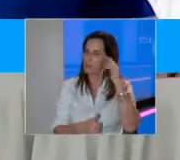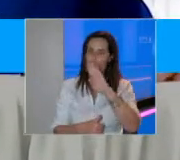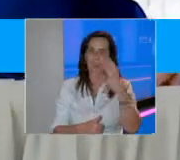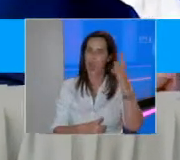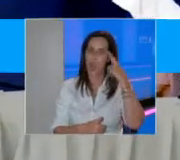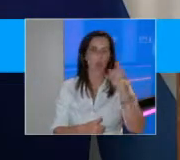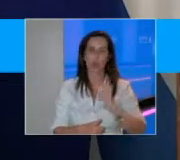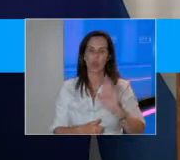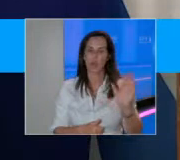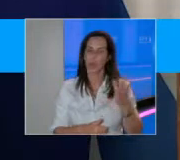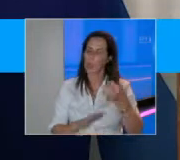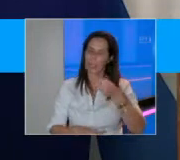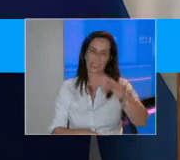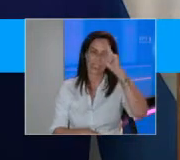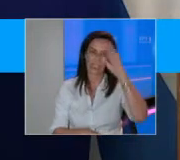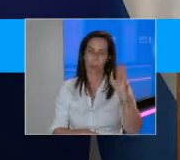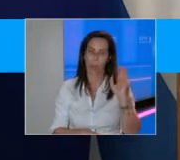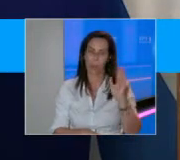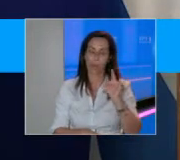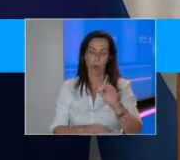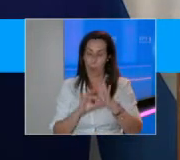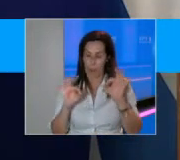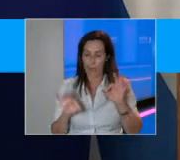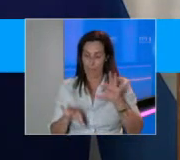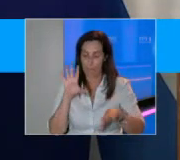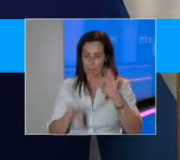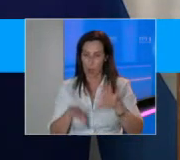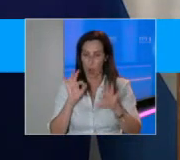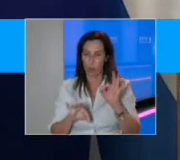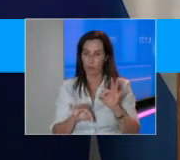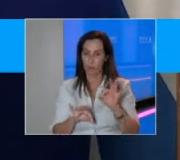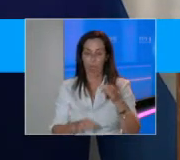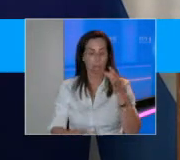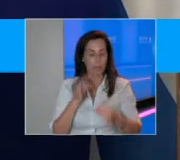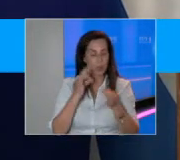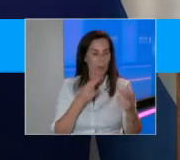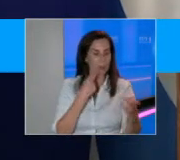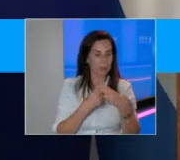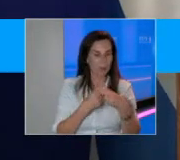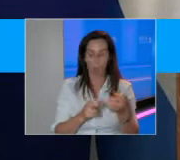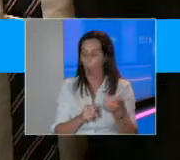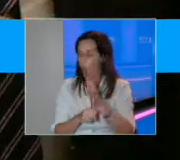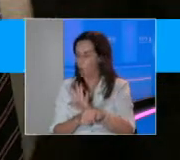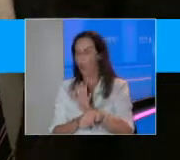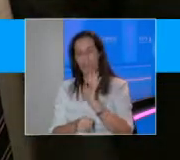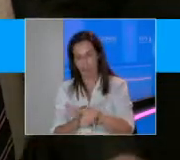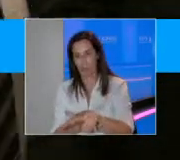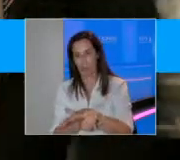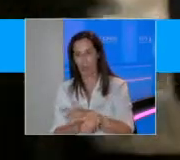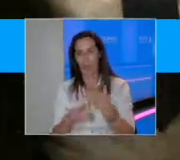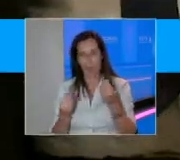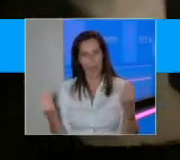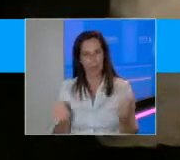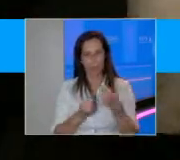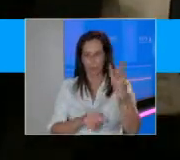שבנימין נתניהו לוקח חימור גדול, הוא נכנס למערכת בחירות, המשפט שלו מתקרב, הקורונה משפיעה, הרבה